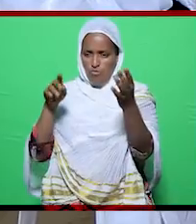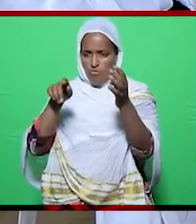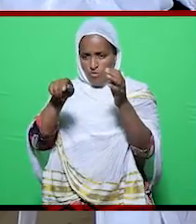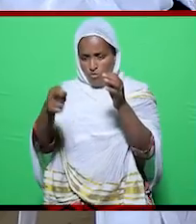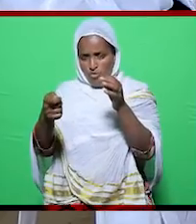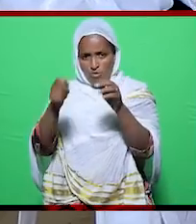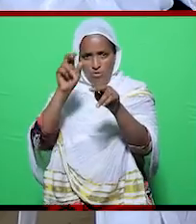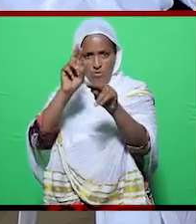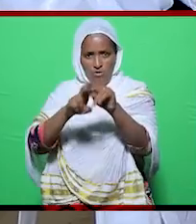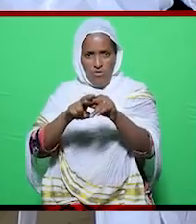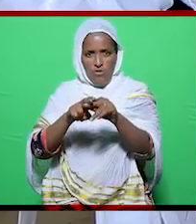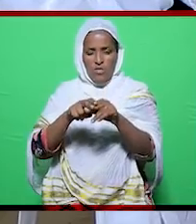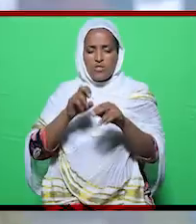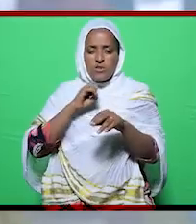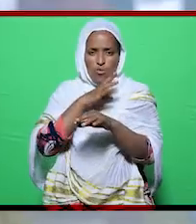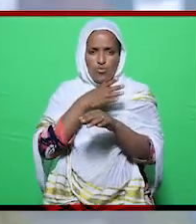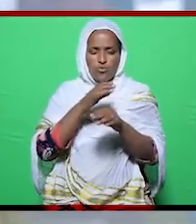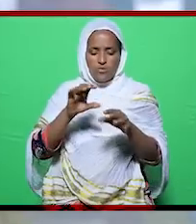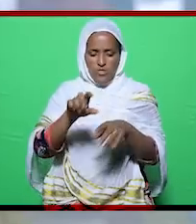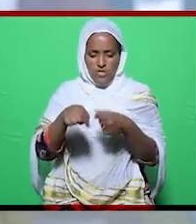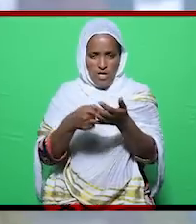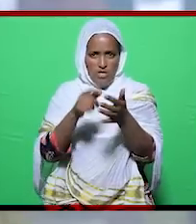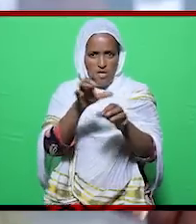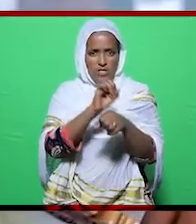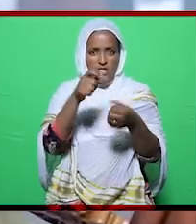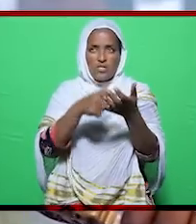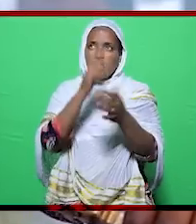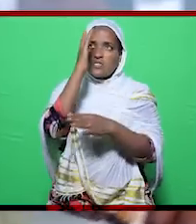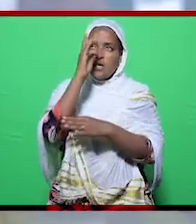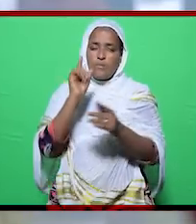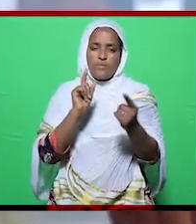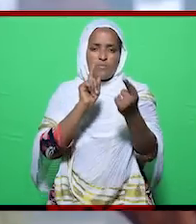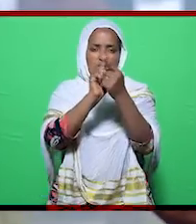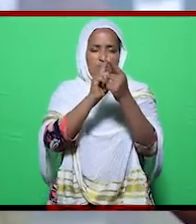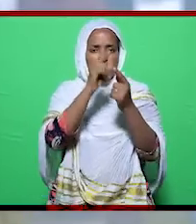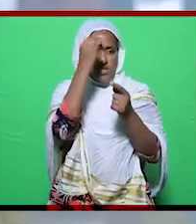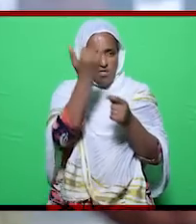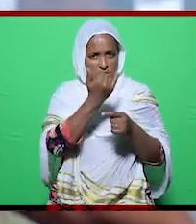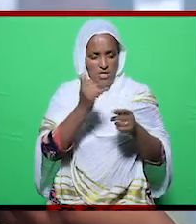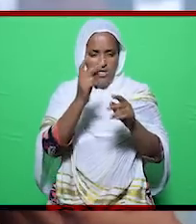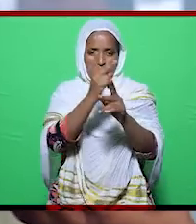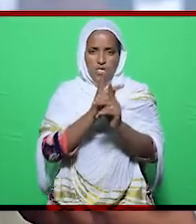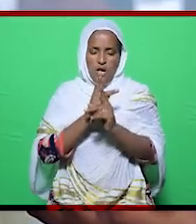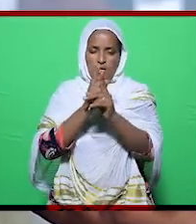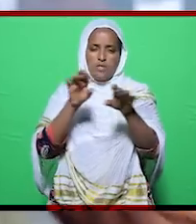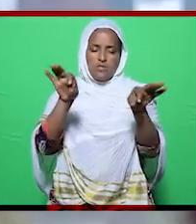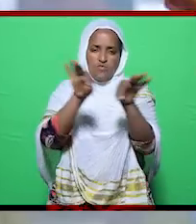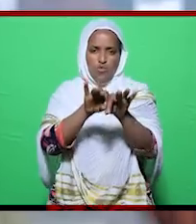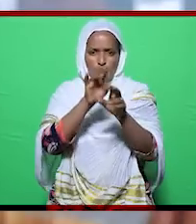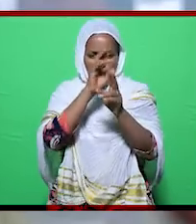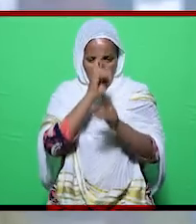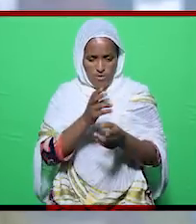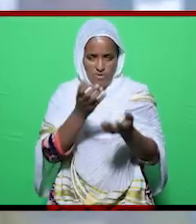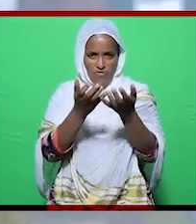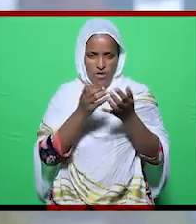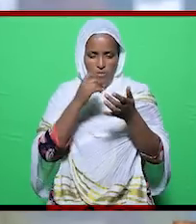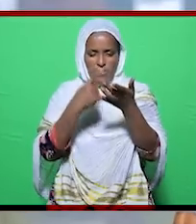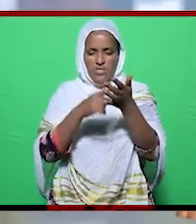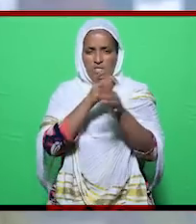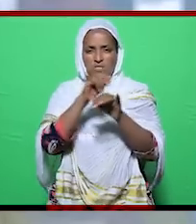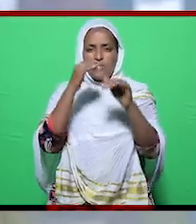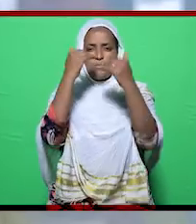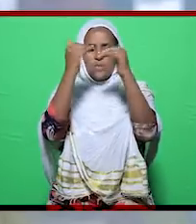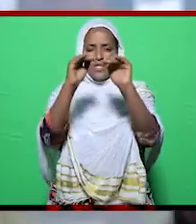እንችላለን። ልብሳችን የት ነው የተቀመጠው? ልብሳችን የት ነው የምናስቀምጠው? ቁምሳጥን ውስጥ አይደል? ለምን ቁምሳጥን ውስጥ አስቀምጠው? እንዳይቆሽሽ ስለታጠበ